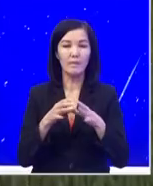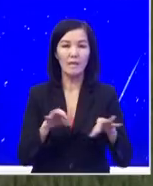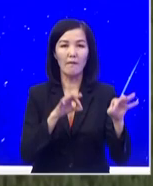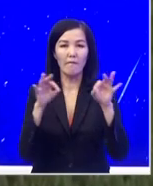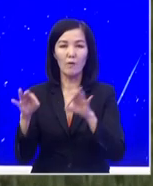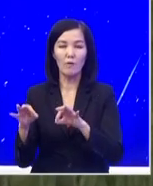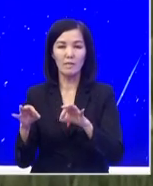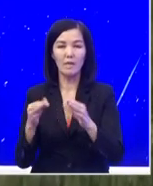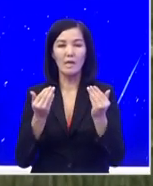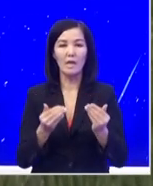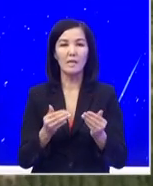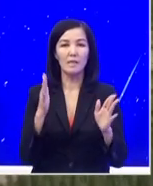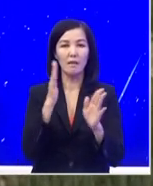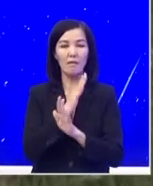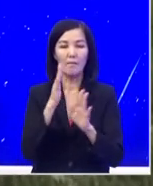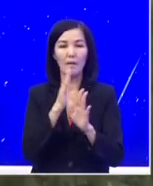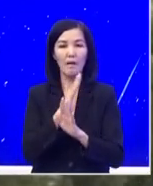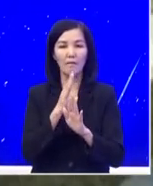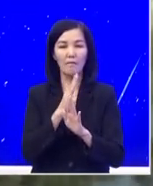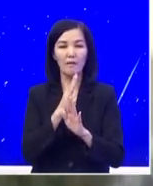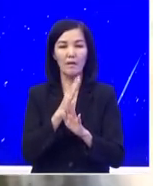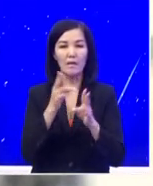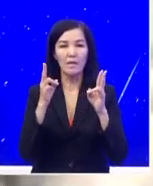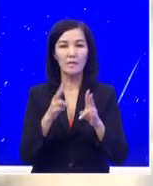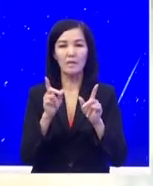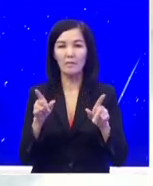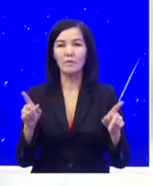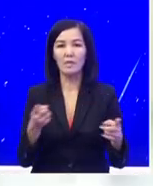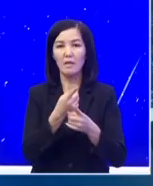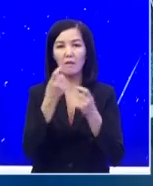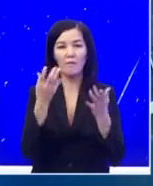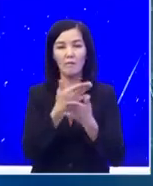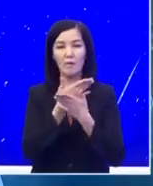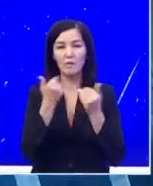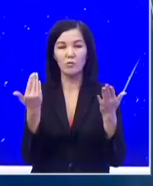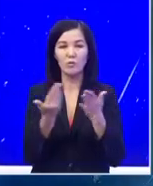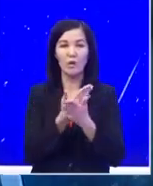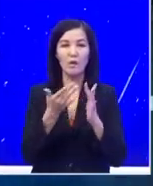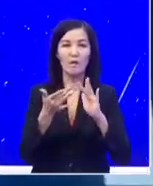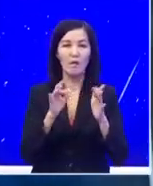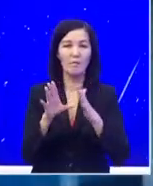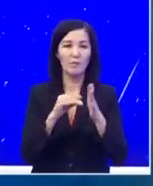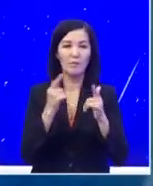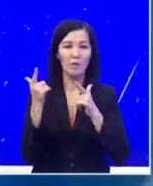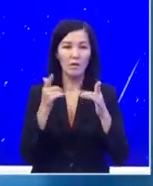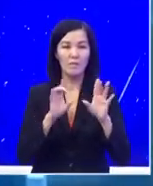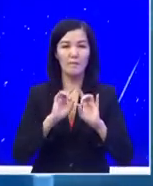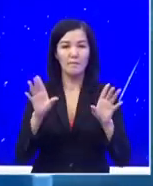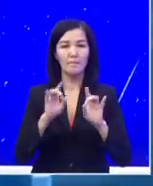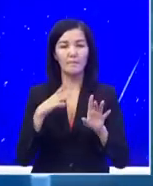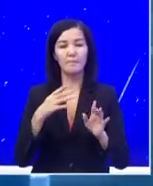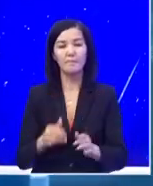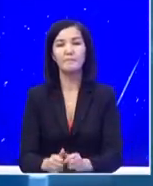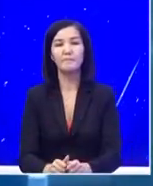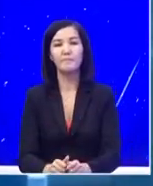эвакуацияланып жатыр. Әзірге табиғаттың тосын мінезінен зардап шеккендер туралы мәлімет жоқ. Топтаманы ғалымтор ақпараттармен дайындаған Амина Құдайберген,